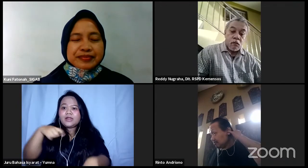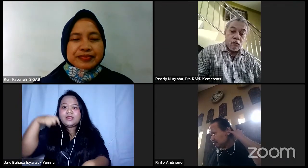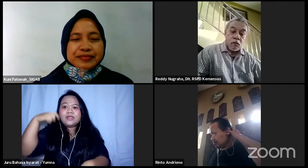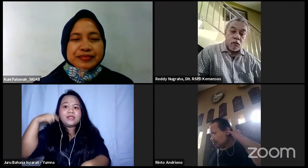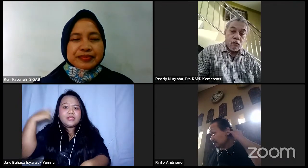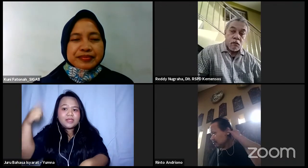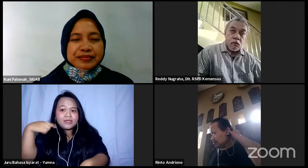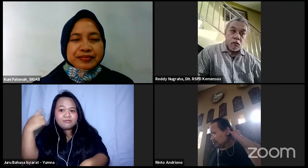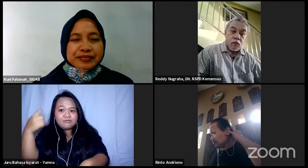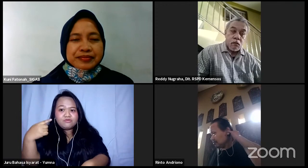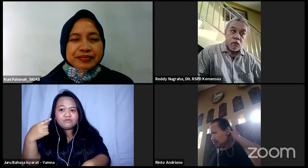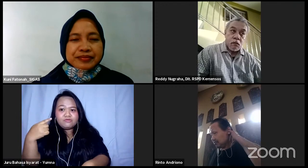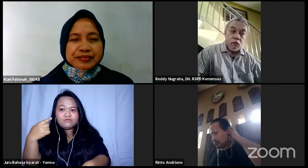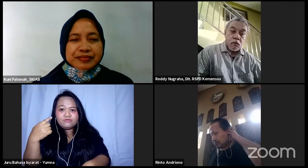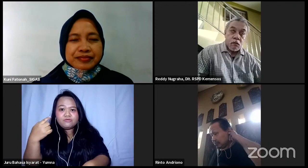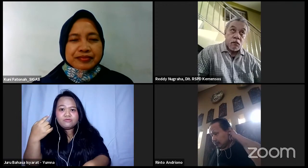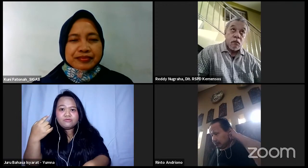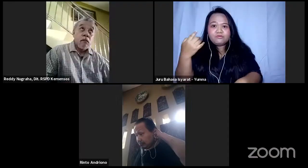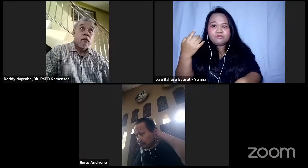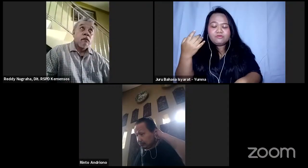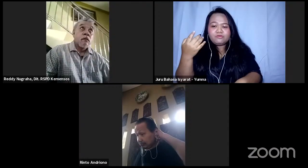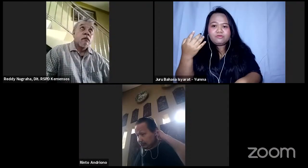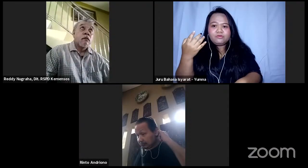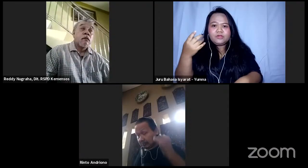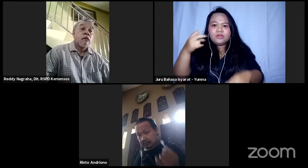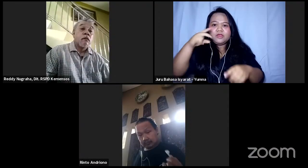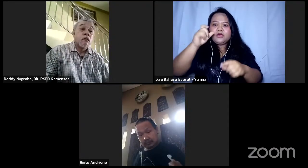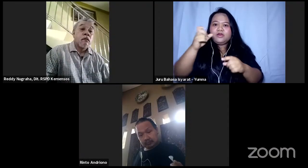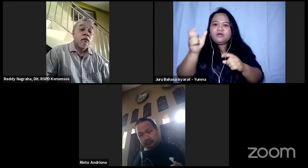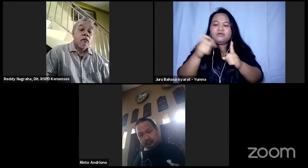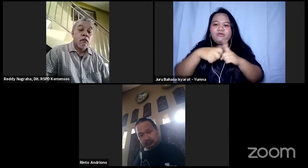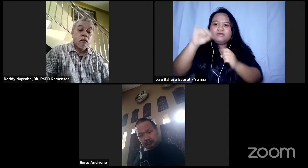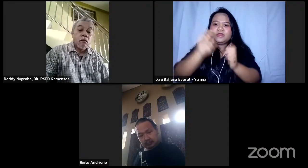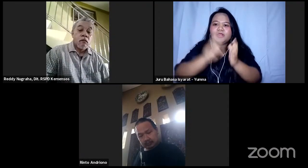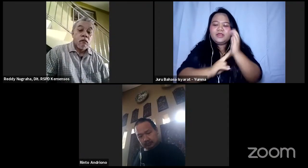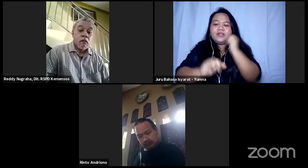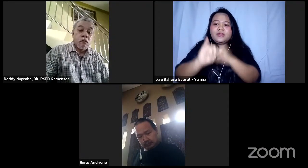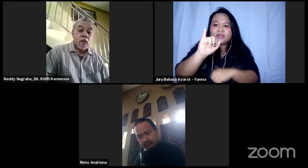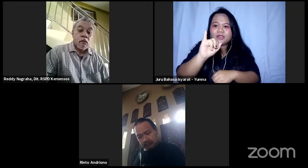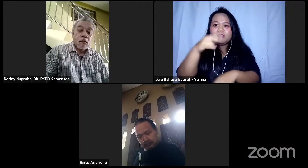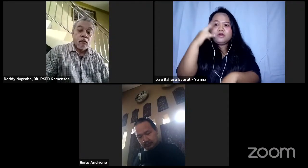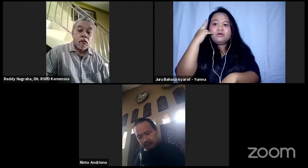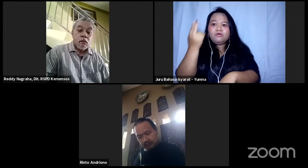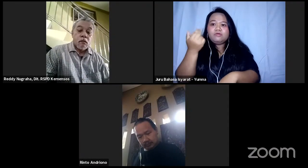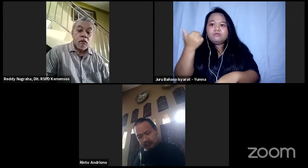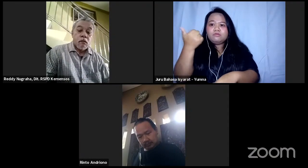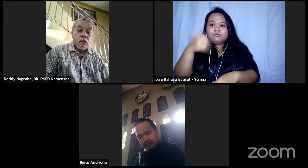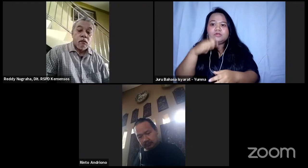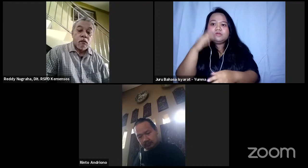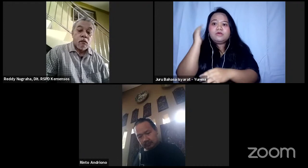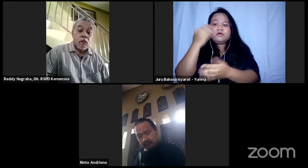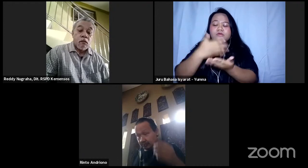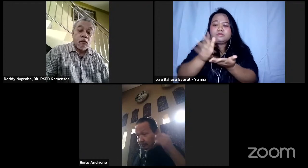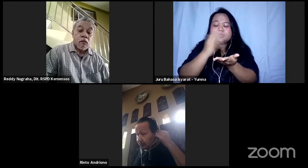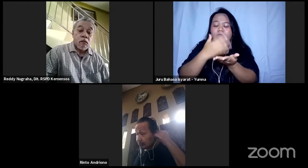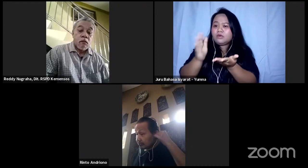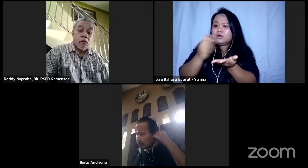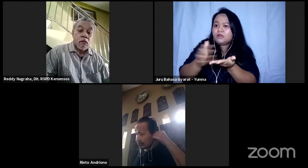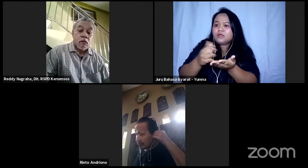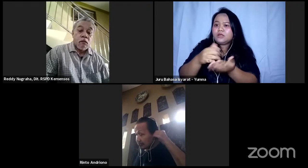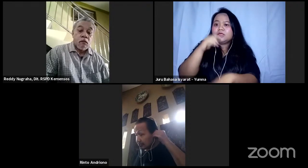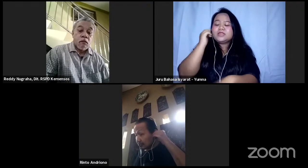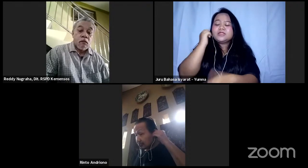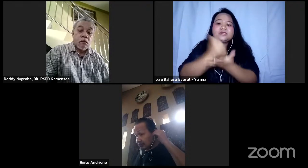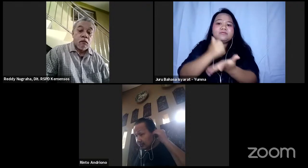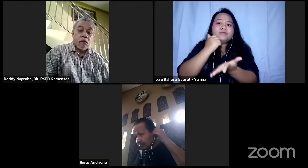Rukini untuk bisa sharing ke kita sebenarnya